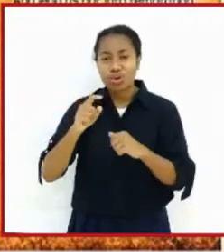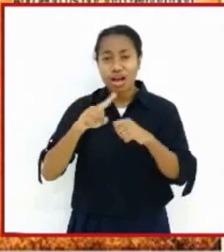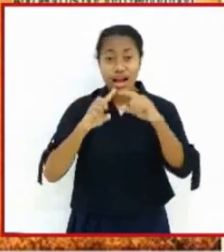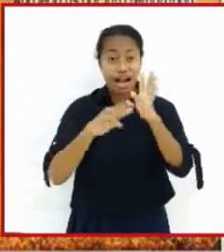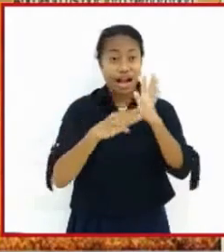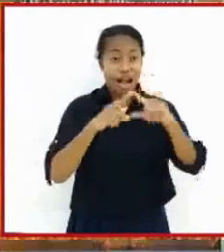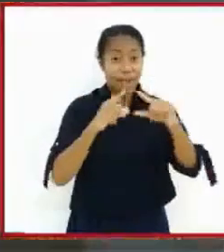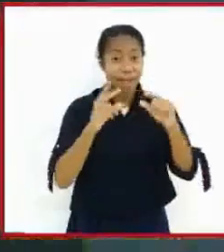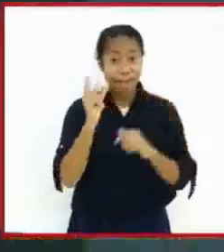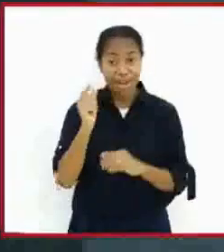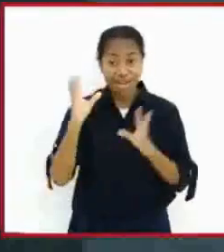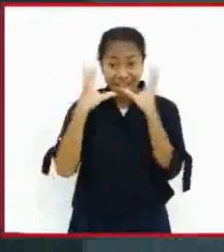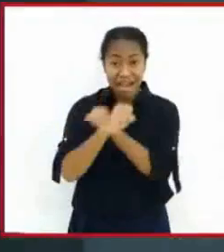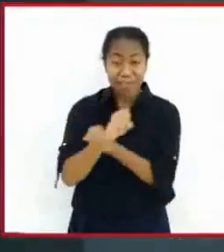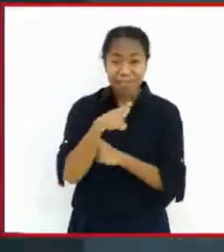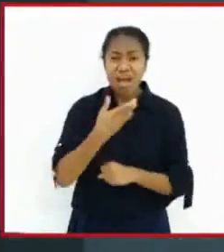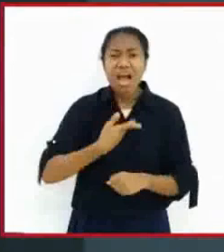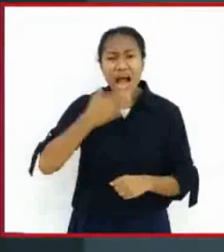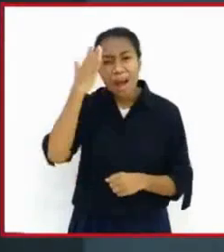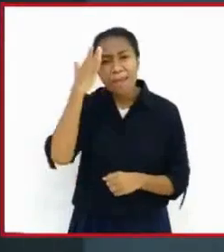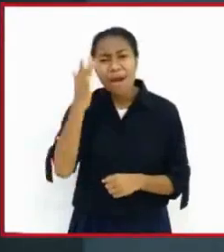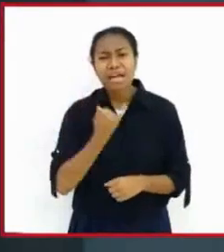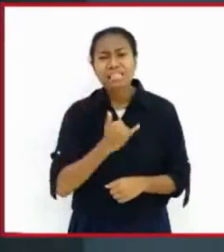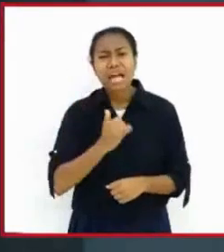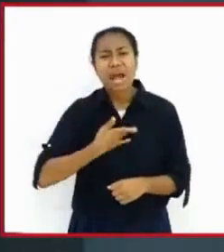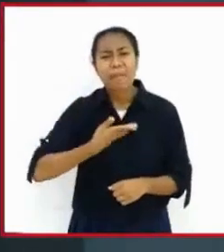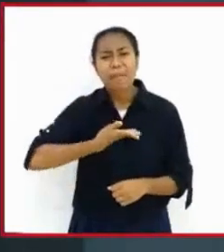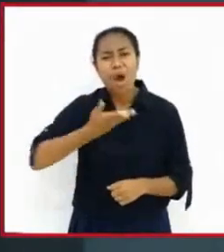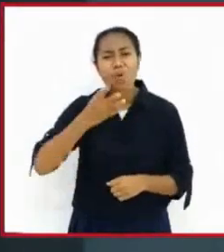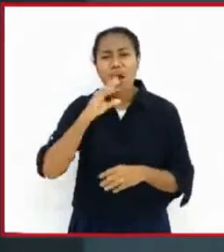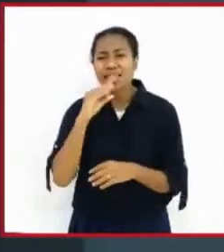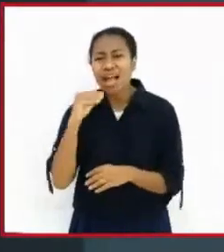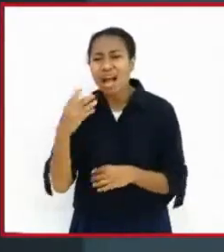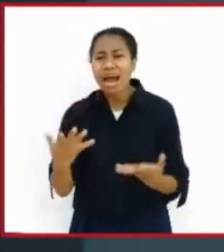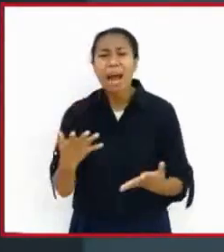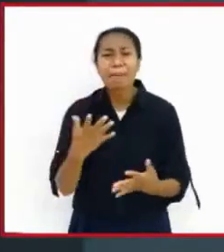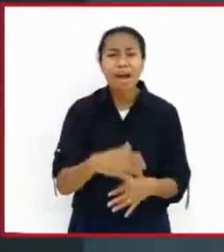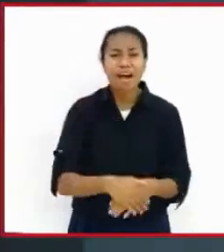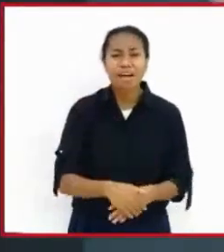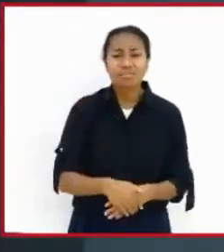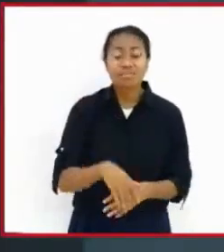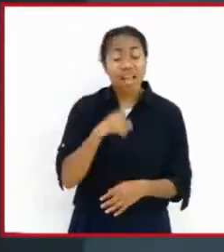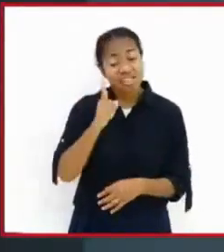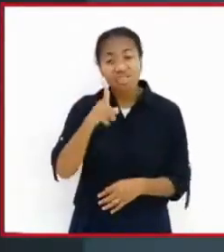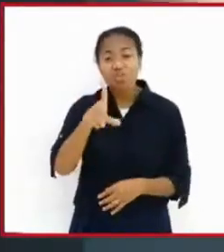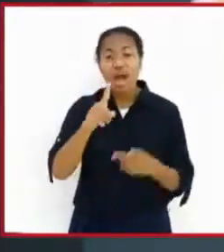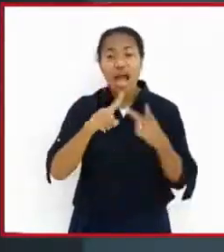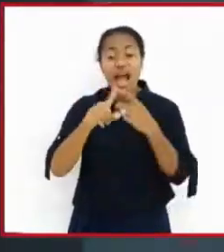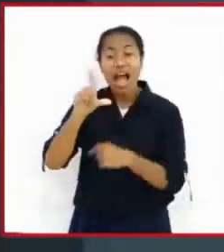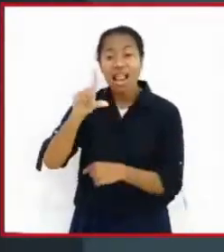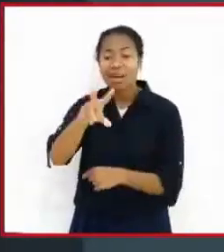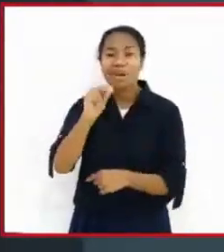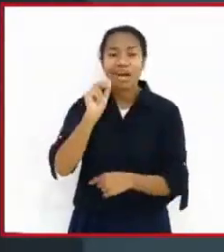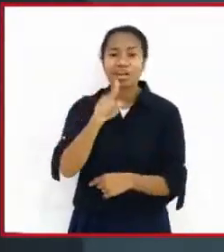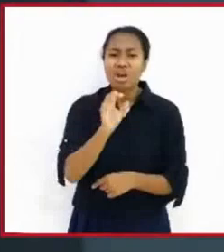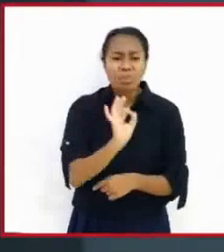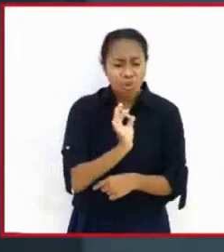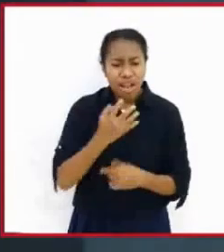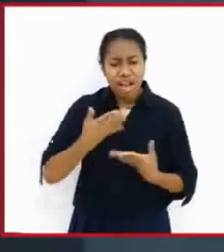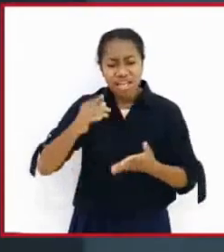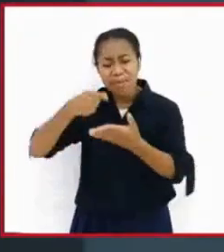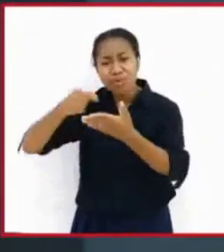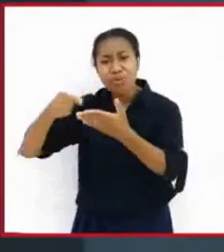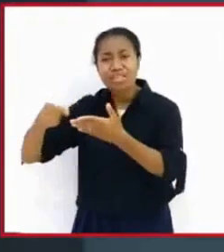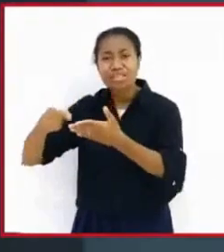abang yang mau saya katakan CD satu hal yang menarik rupanya tujuan bukan hanya menulis publikasi Injil